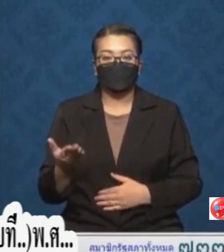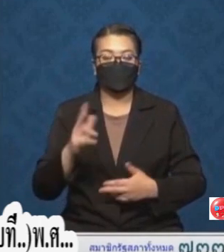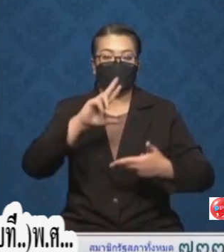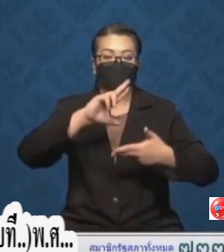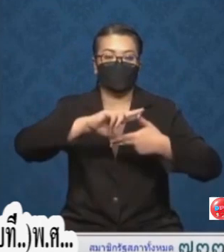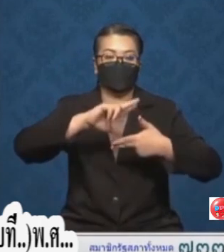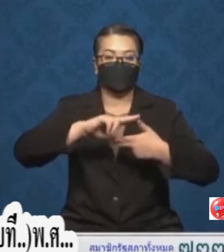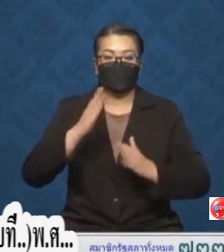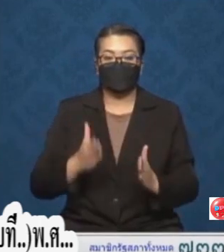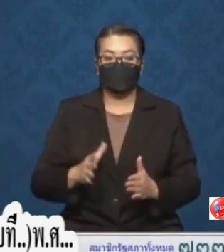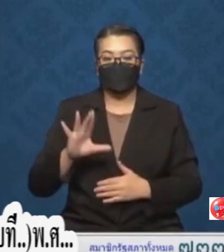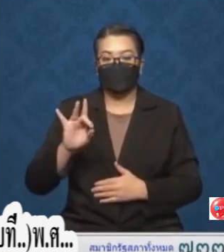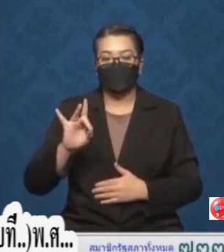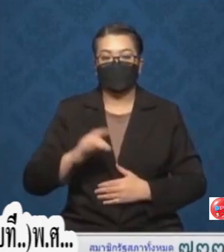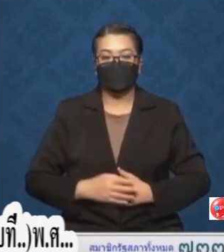8ท่านครับ